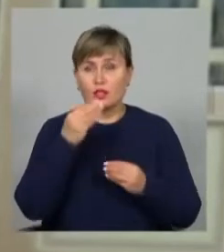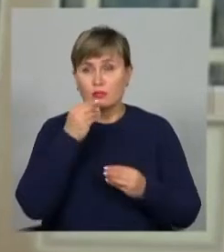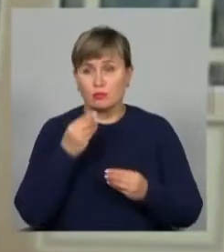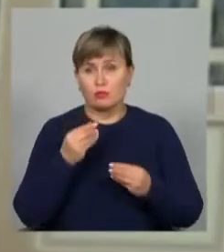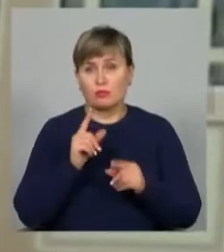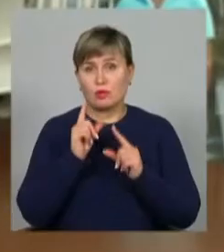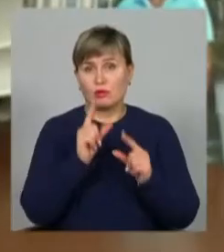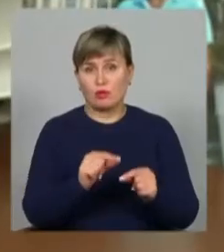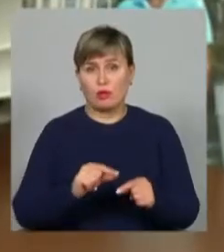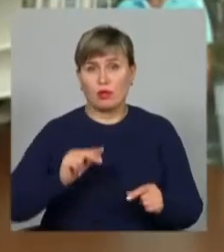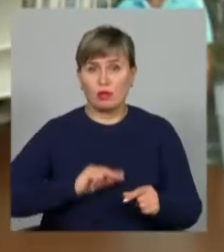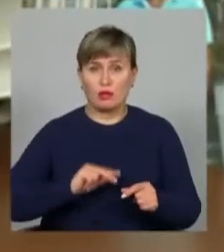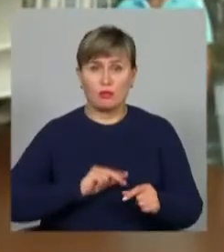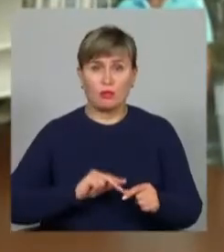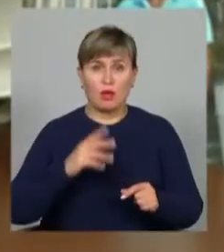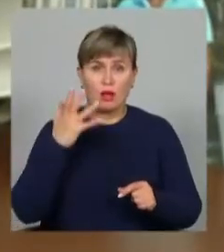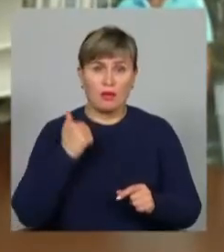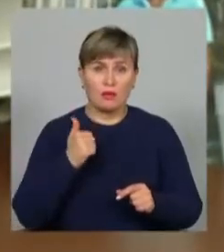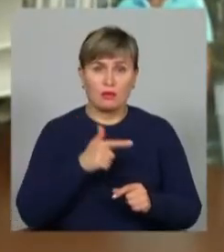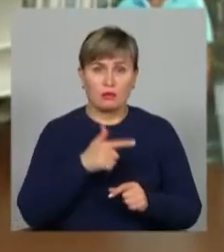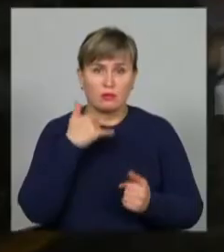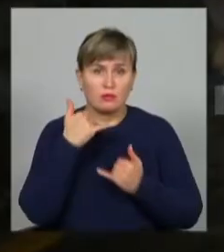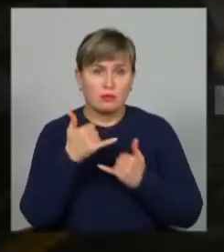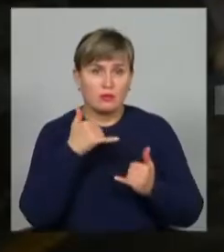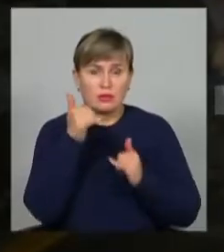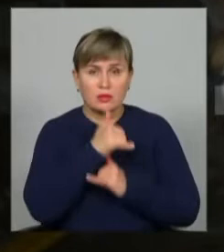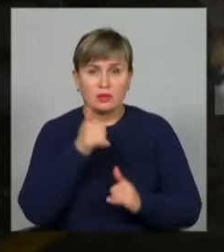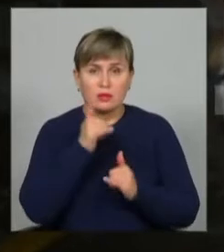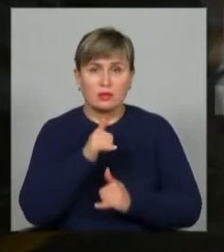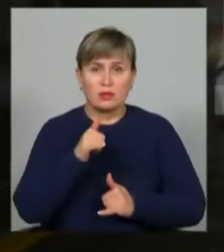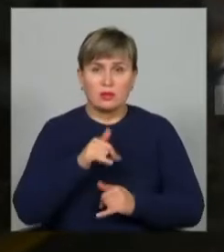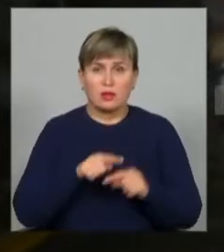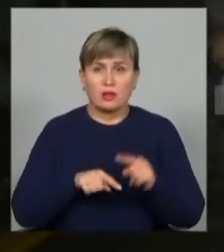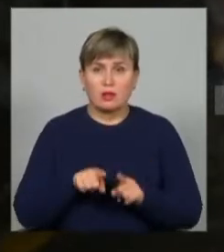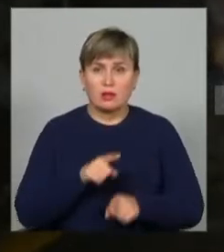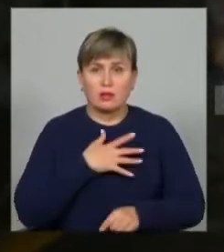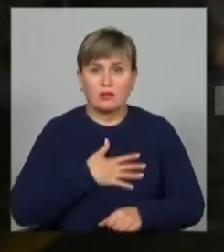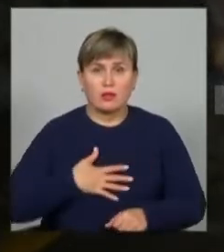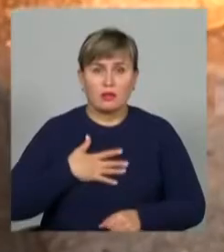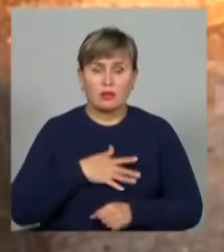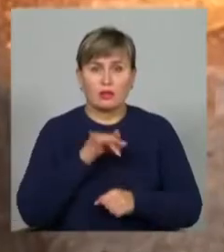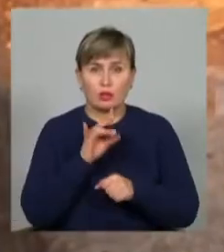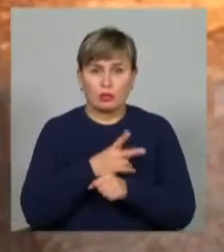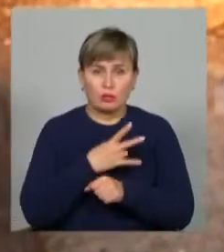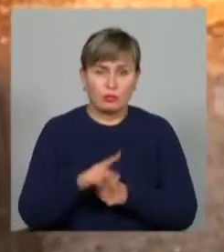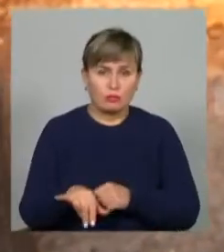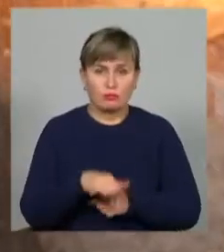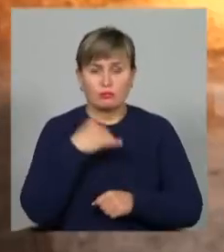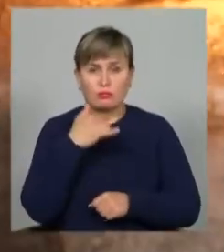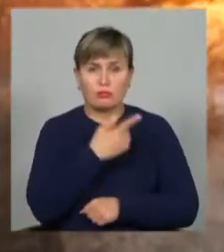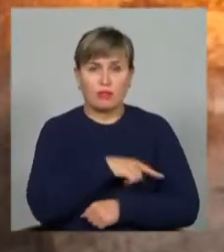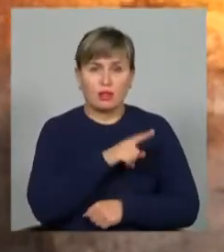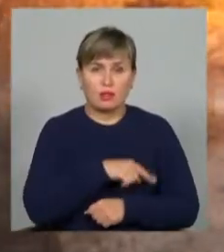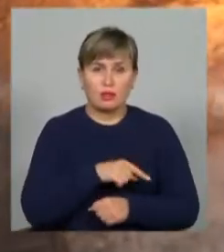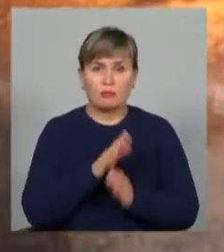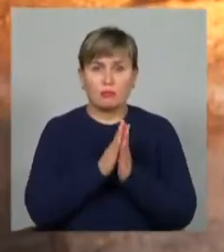обычно, отправился на работу. Но когда Марат Мусабеков перестал отвечать на звонки, родные начали волноваться. А вот ближе к полуночи трубку взяла сотрудница больницы и